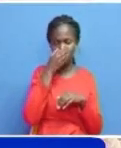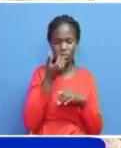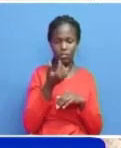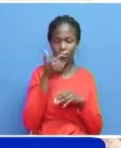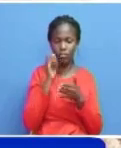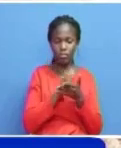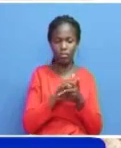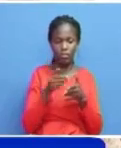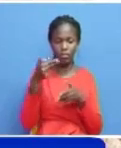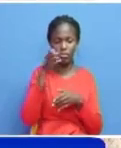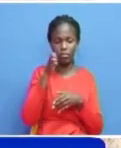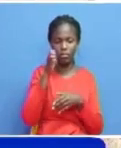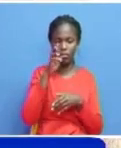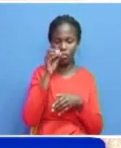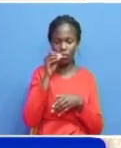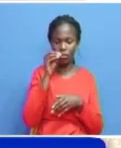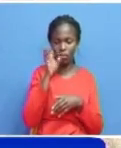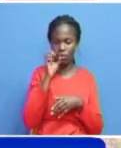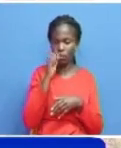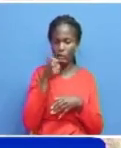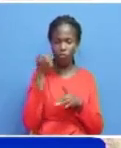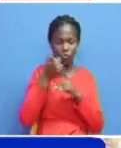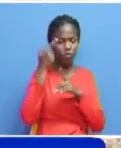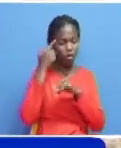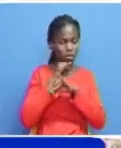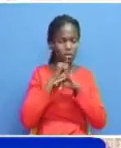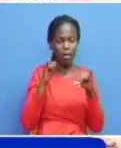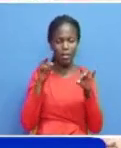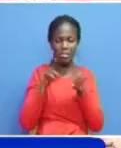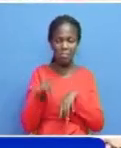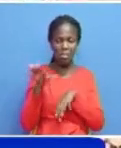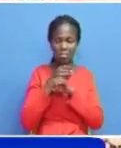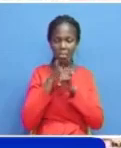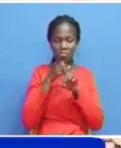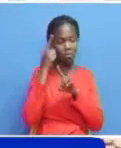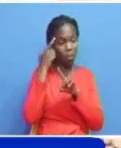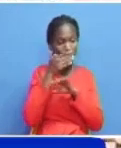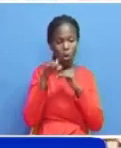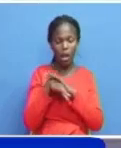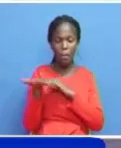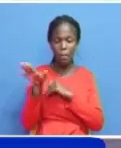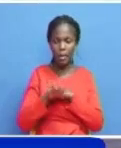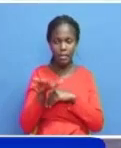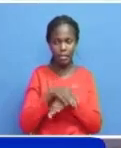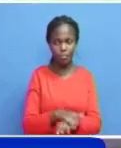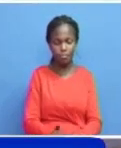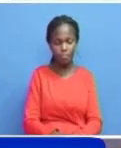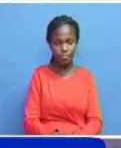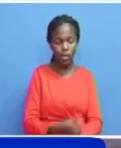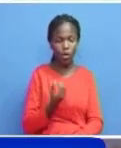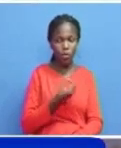wetaka nangu mbao ilasi au kiti ya wiyathi wandhi no. Yau makesio ne kemwe, ende siumete kilanga lekova Kenya. Our